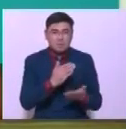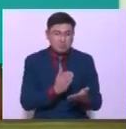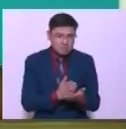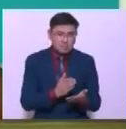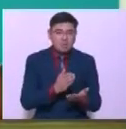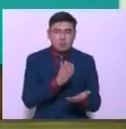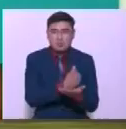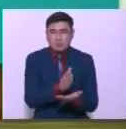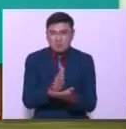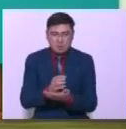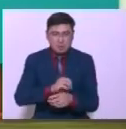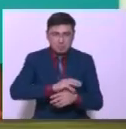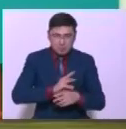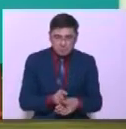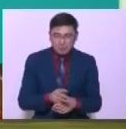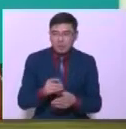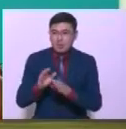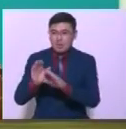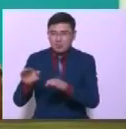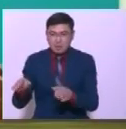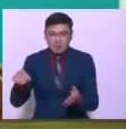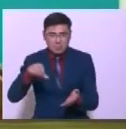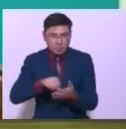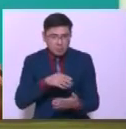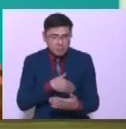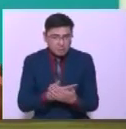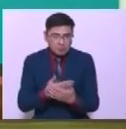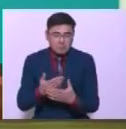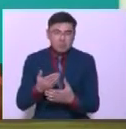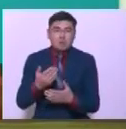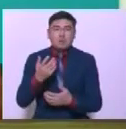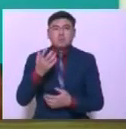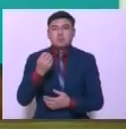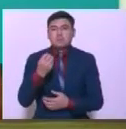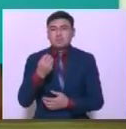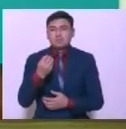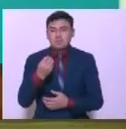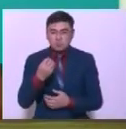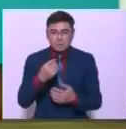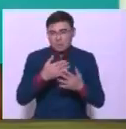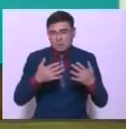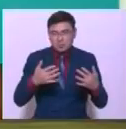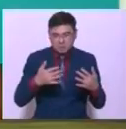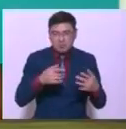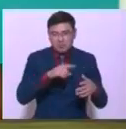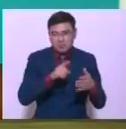оқушылардың балалардың қатысуы, артық түсі, кем түсі талқыға салынды.